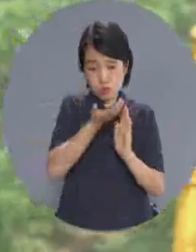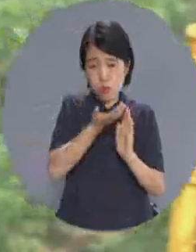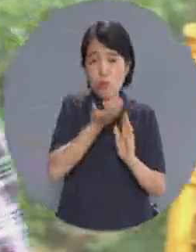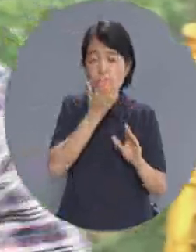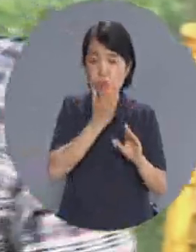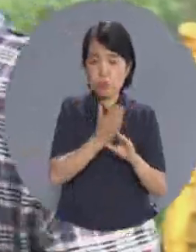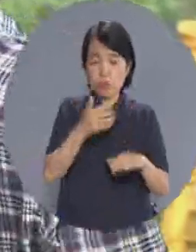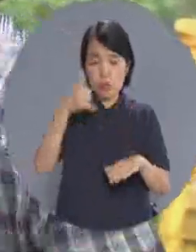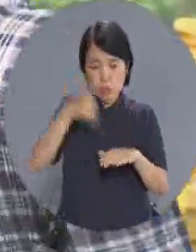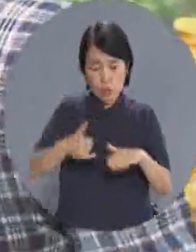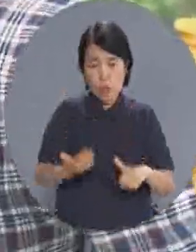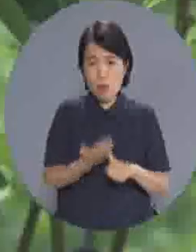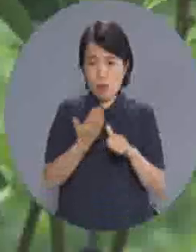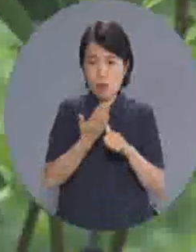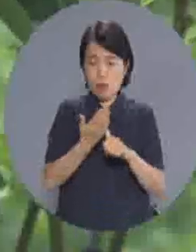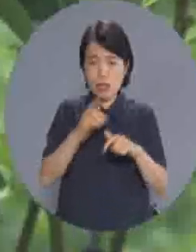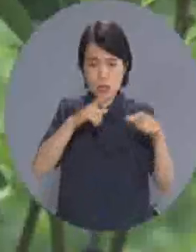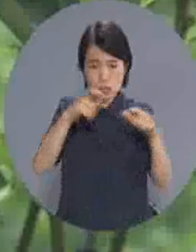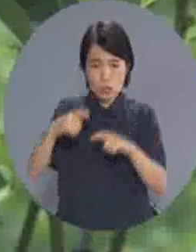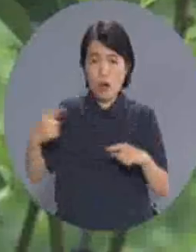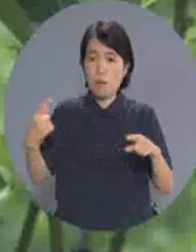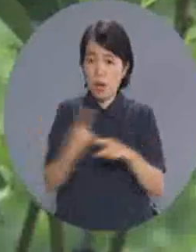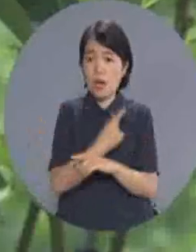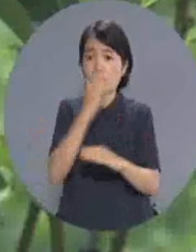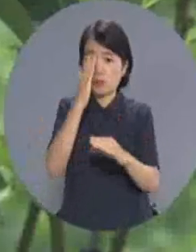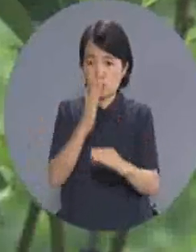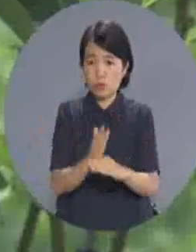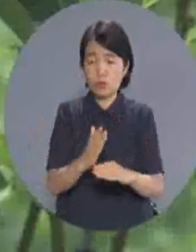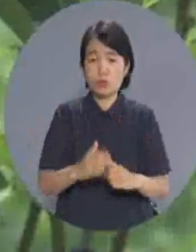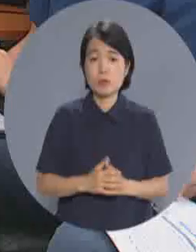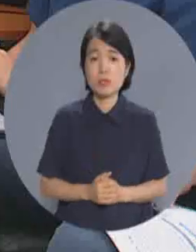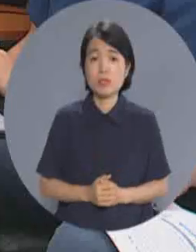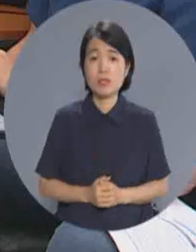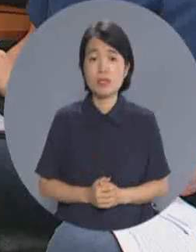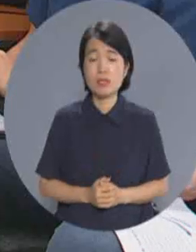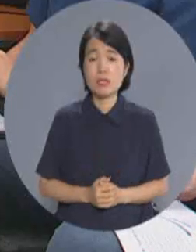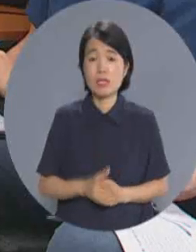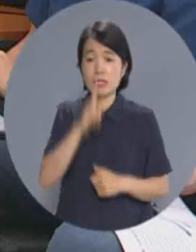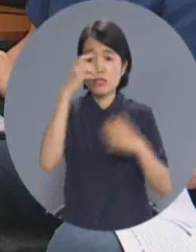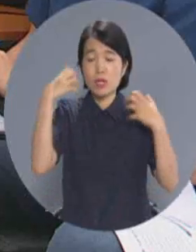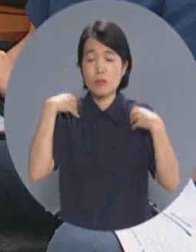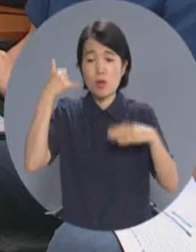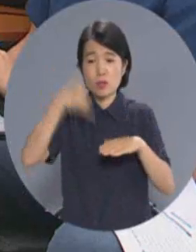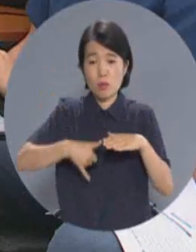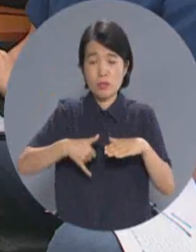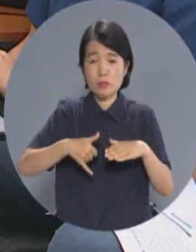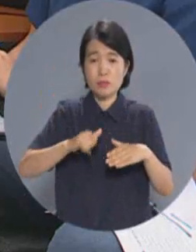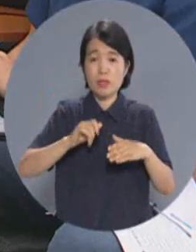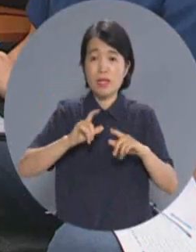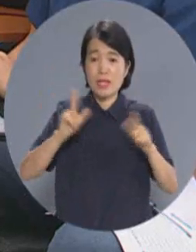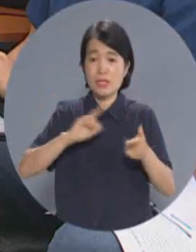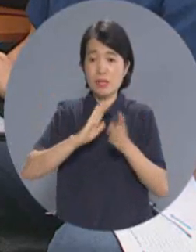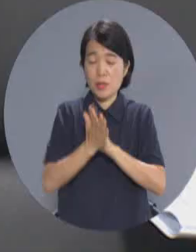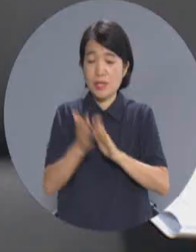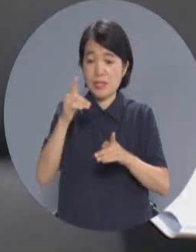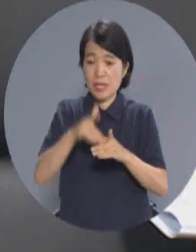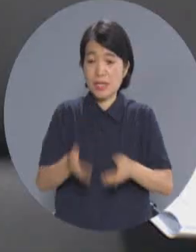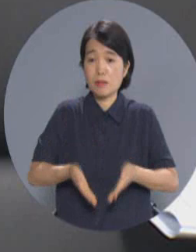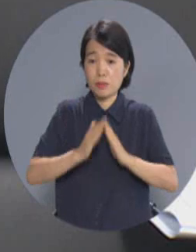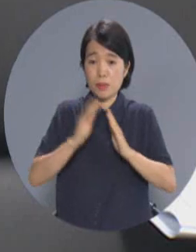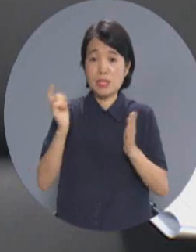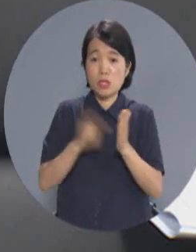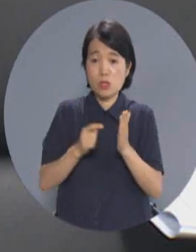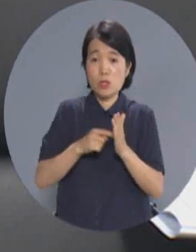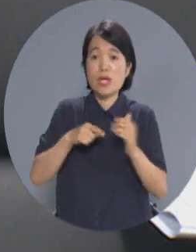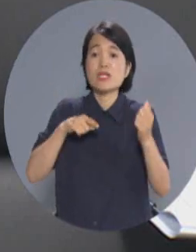등 작물 재배 지도가 빠르게 바뀌고 있습니다. 정부가 농식품 기후변화 대응센터 설립을 서두르고